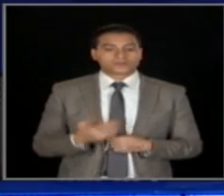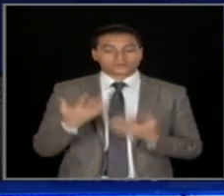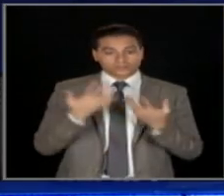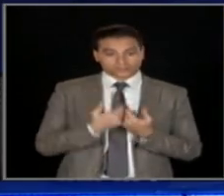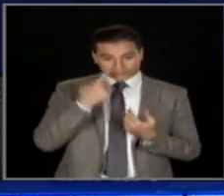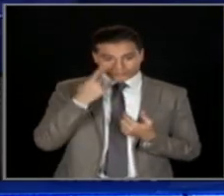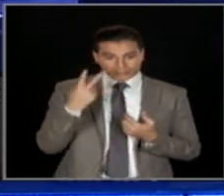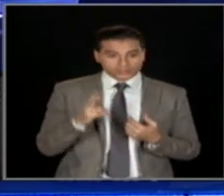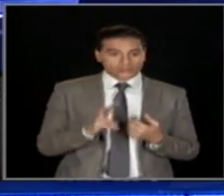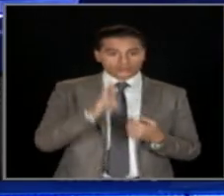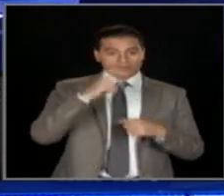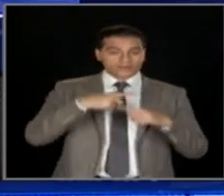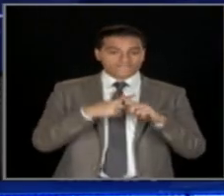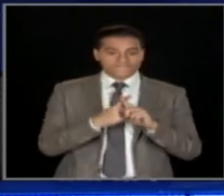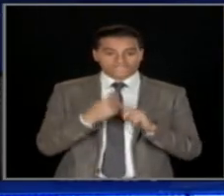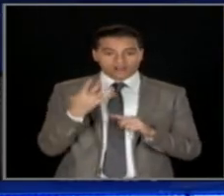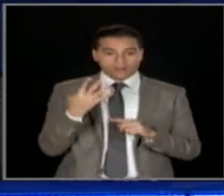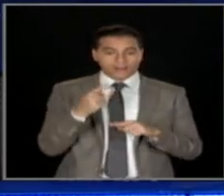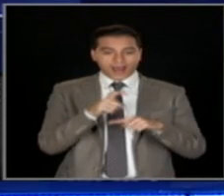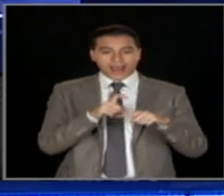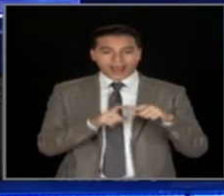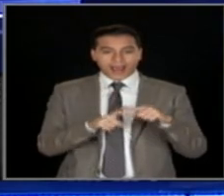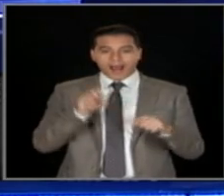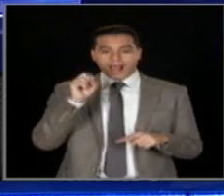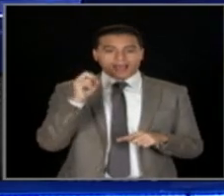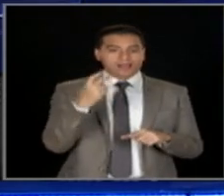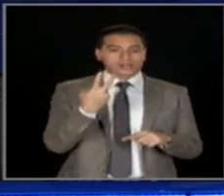حل مسألة الآتية: 72 في 4